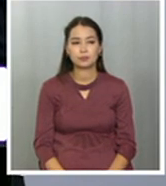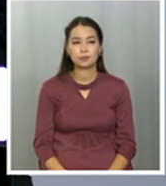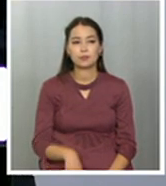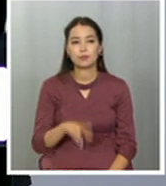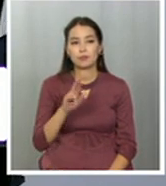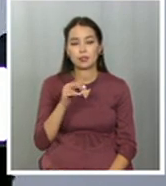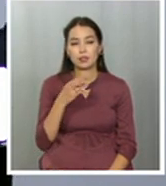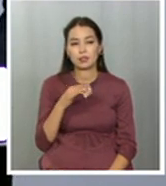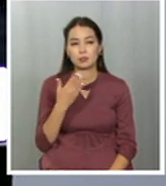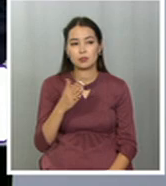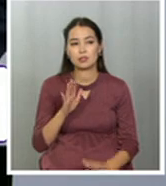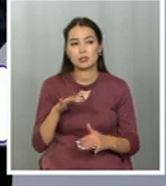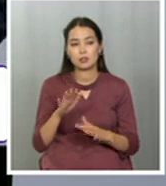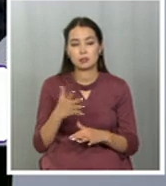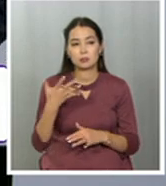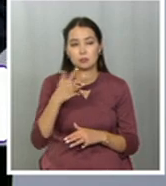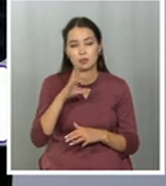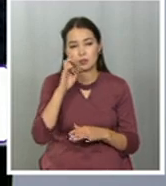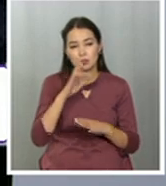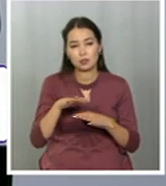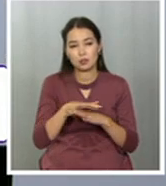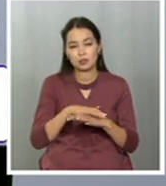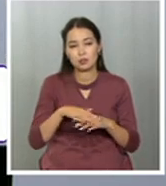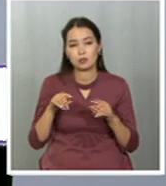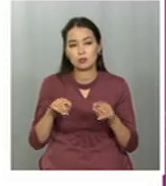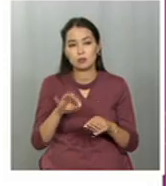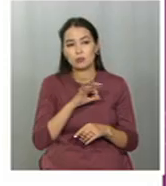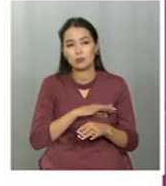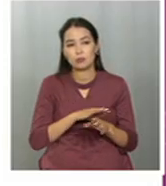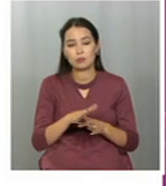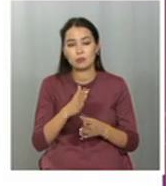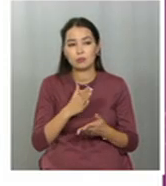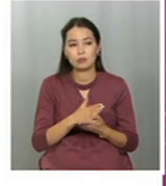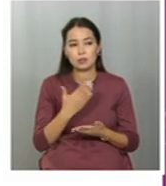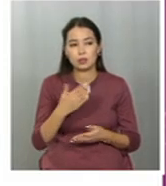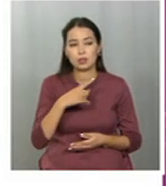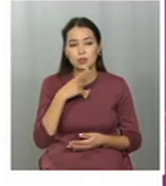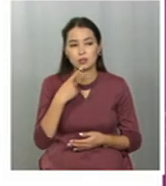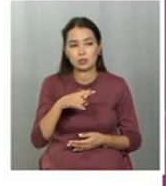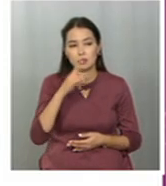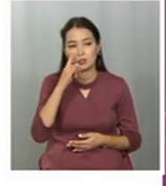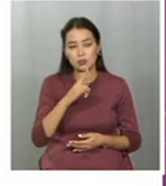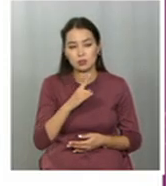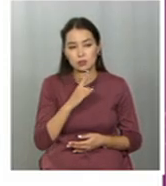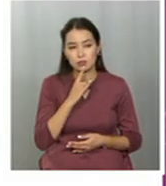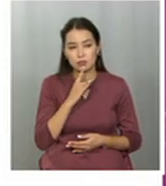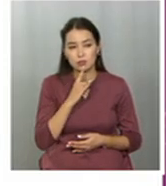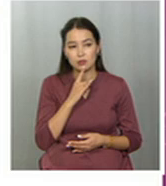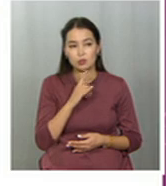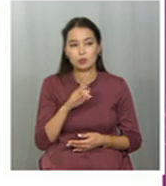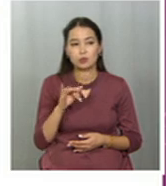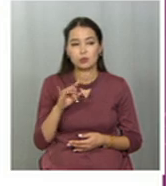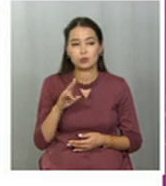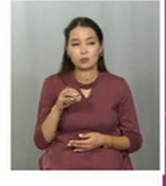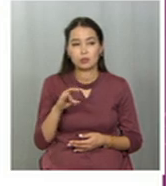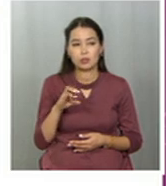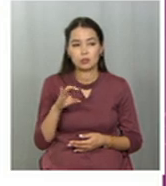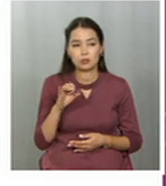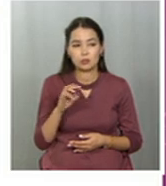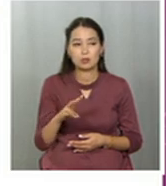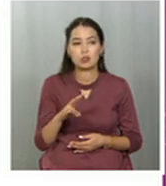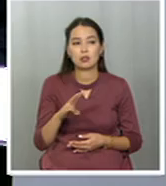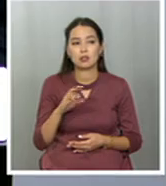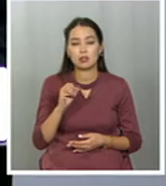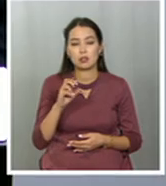теңізінің суын 5 мемлекет ортақ мүддеде пайдаланады. Олар Ресей, Қазақстан, Түркменстан, Иран және Әзірбайжан